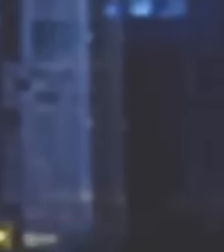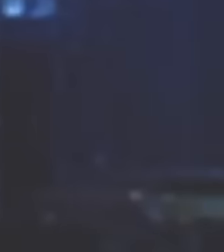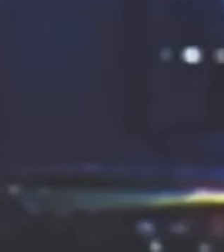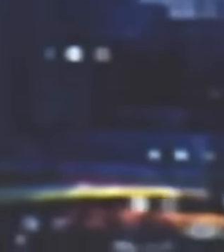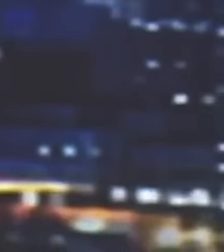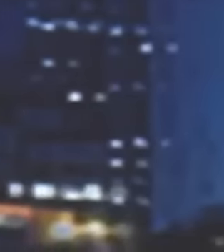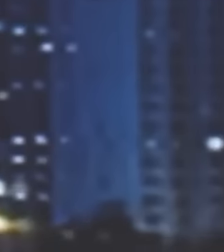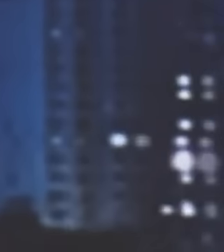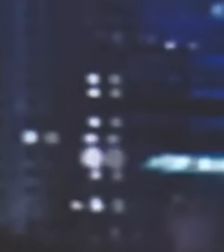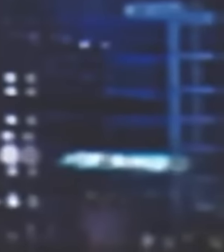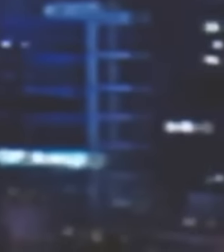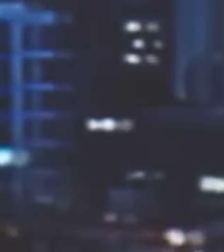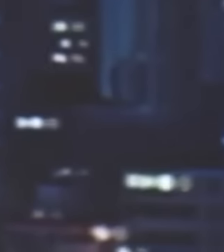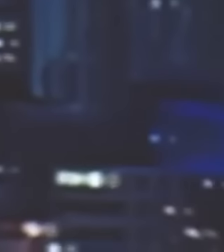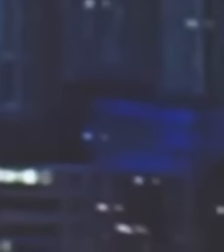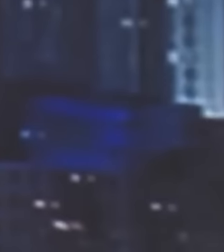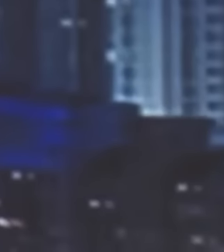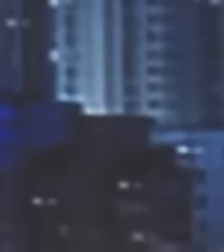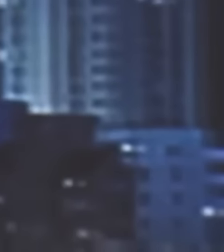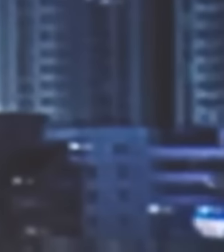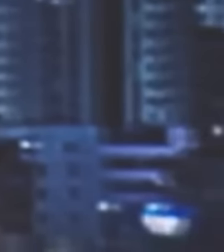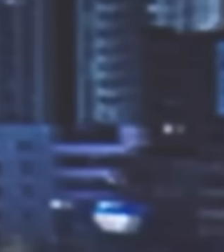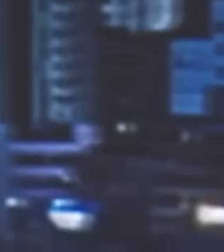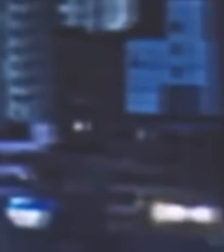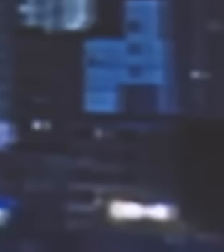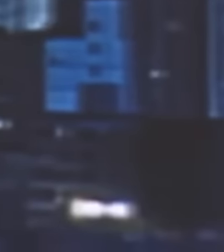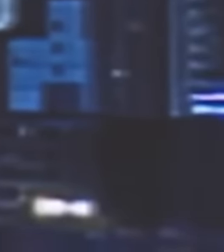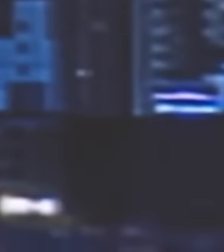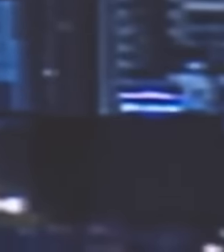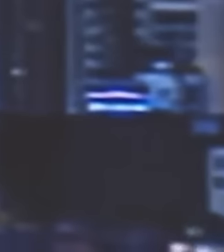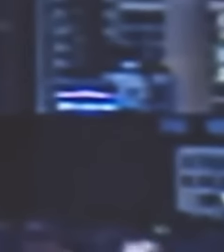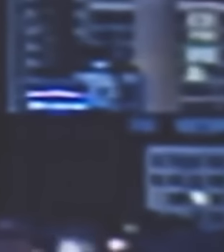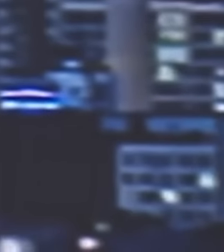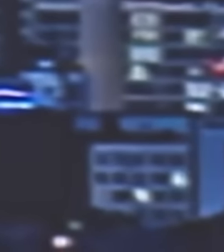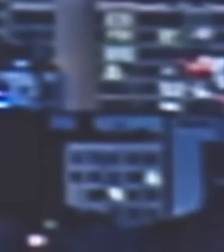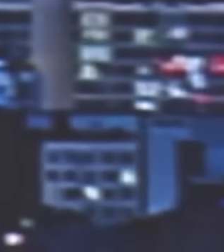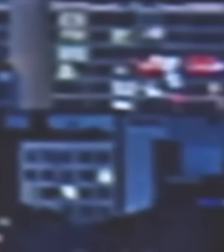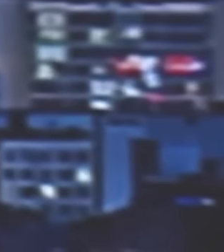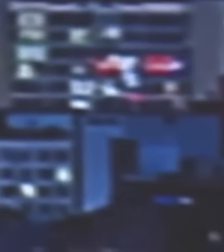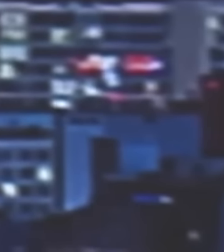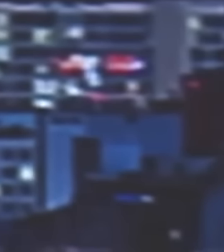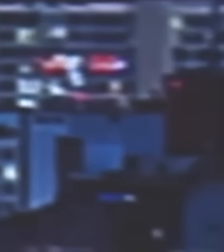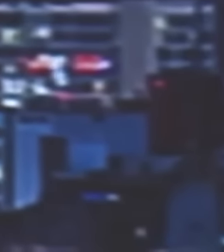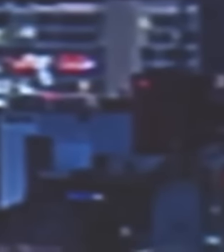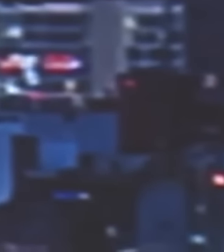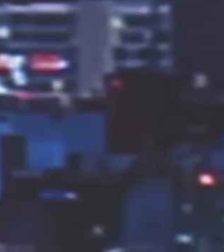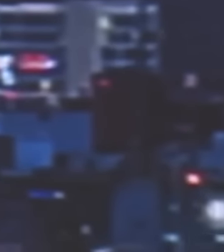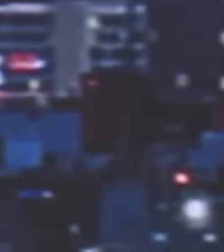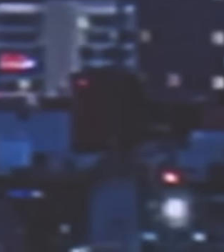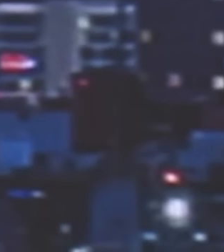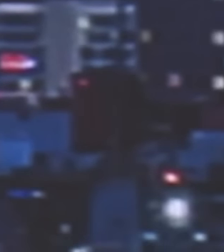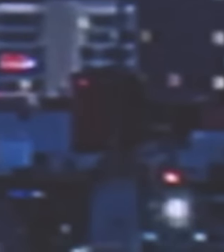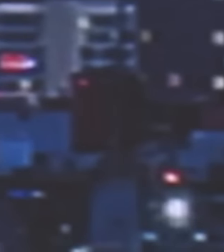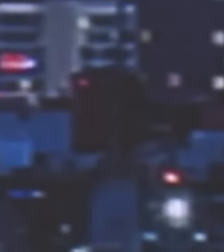JTBC 뉴스를 시청해 주셔서 고맙습니다. 저희는 저녁 6시 50분 뉴스룸에서 뵙겠습니다.